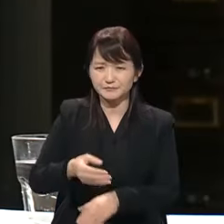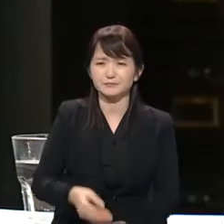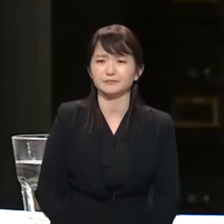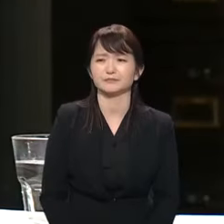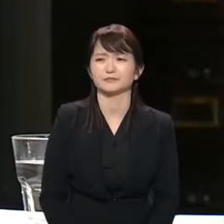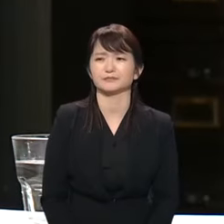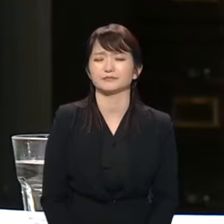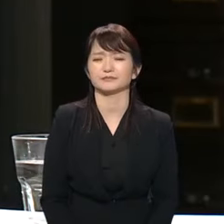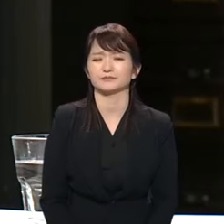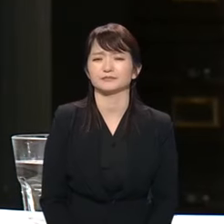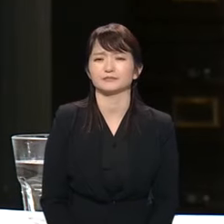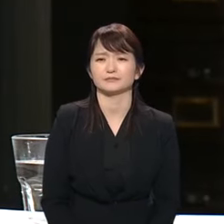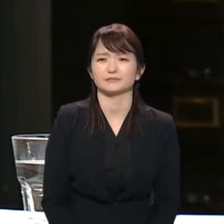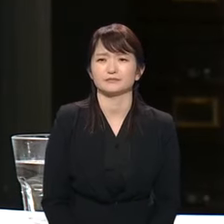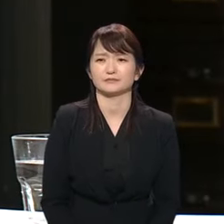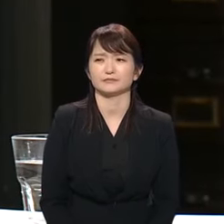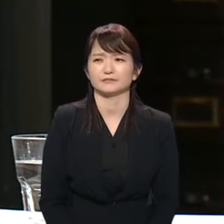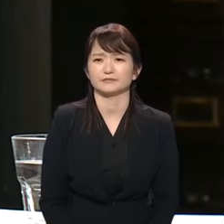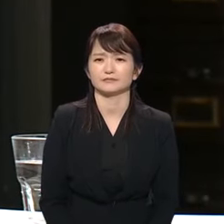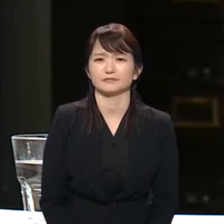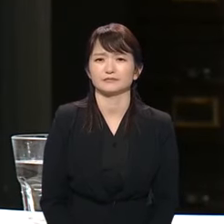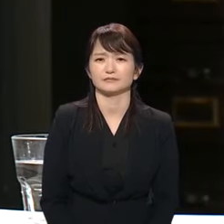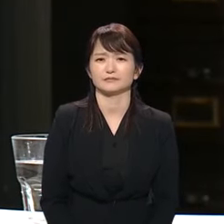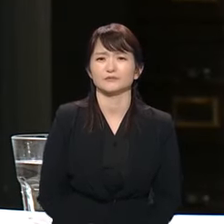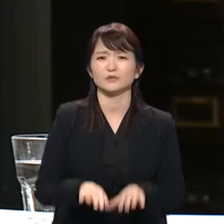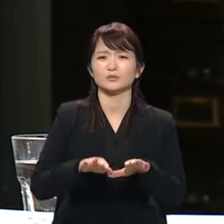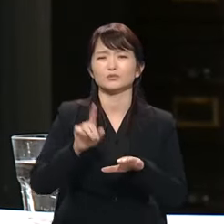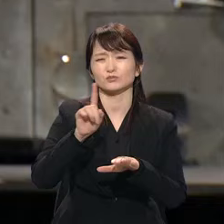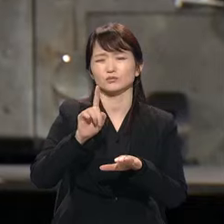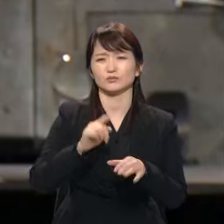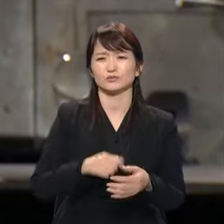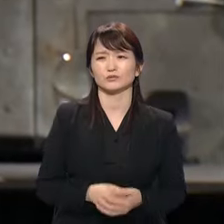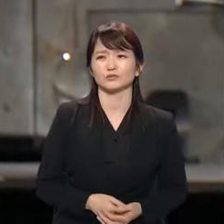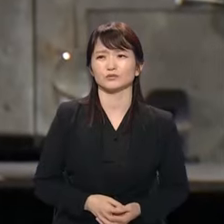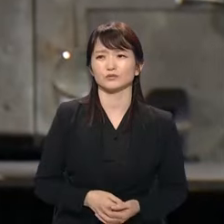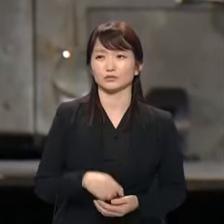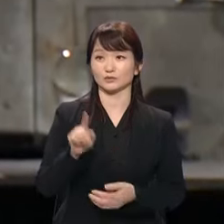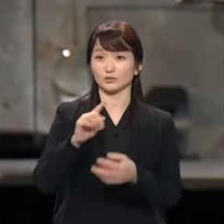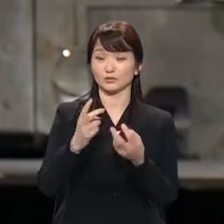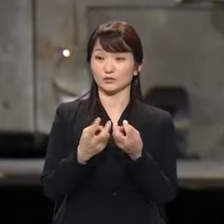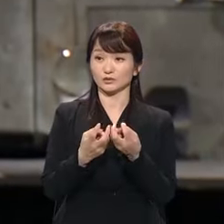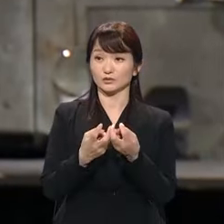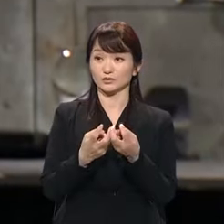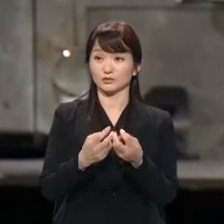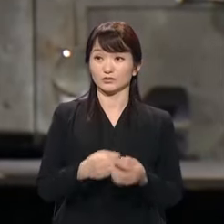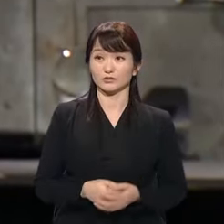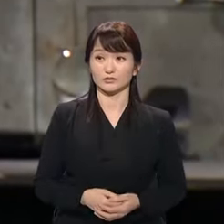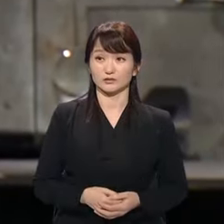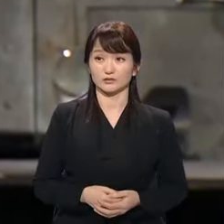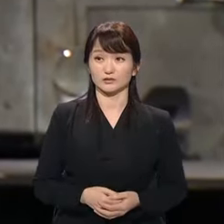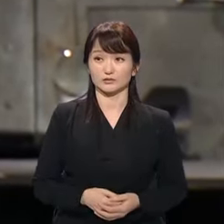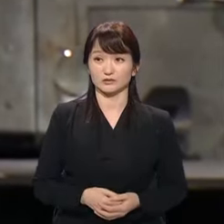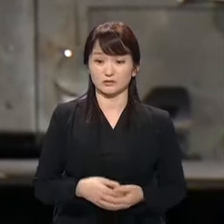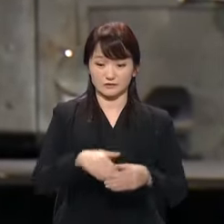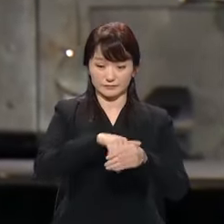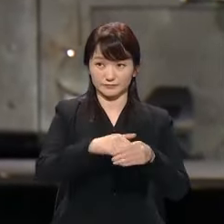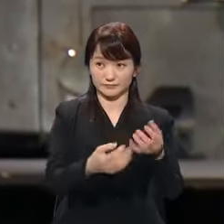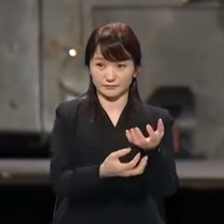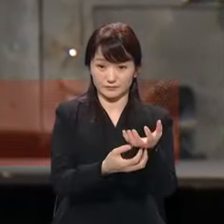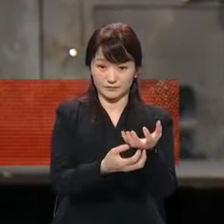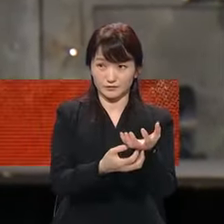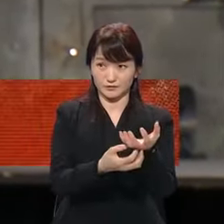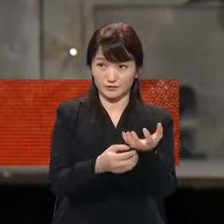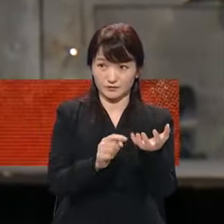아, 박 교수님 정말 오늘 왜 이럽니까 진짜. 와, 네, 어떻게 요만한 된장찌개 그